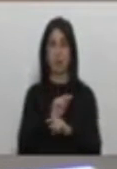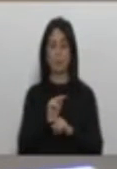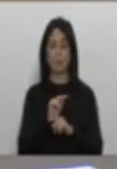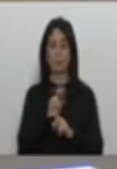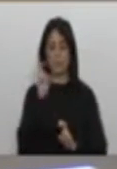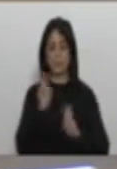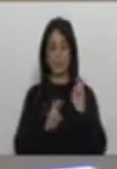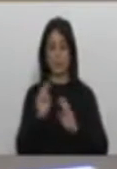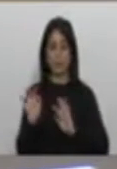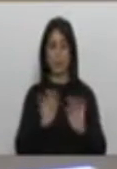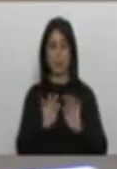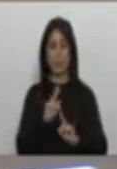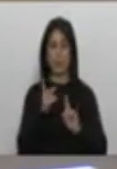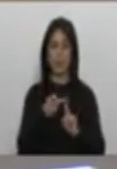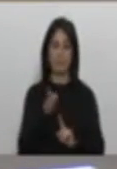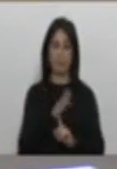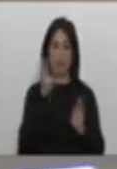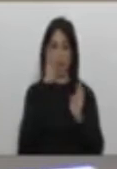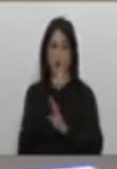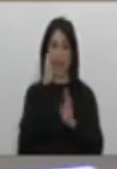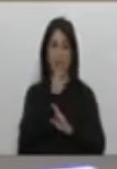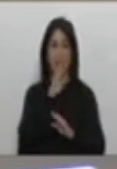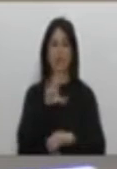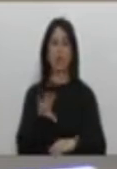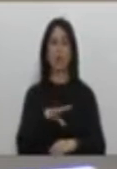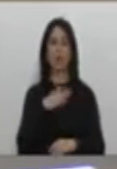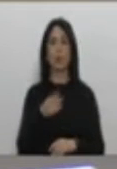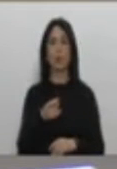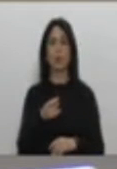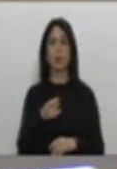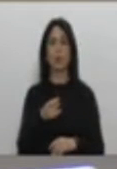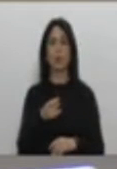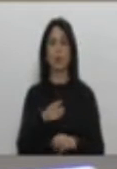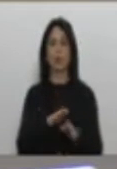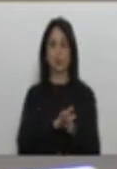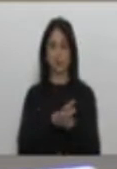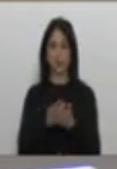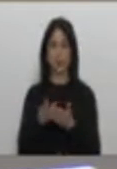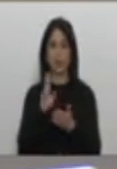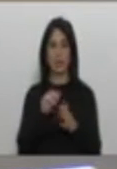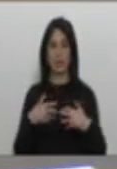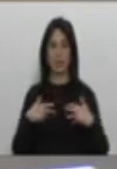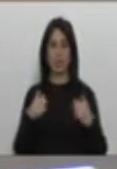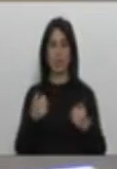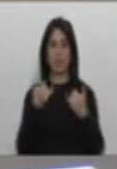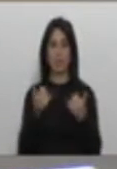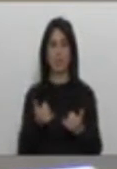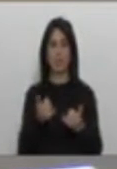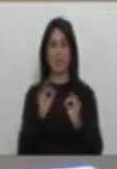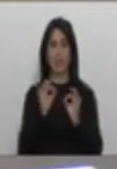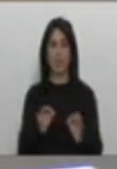საწარმოო პროცესი და მეორეს მხრივ ატმოსფერული ჰაერი იყოს სუფთა და ჯანმრთელობისთვის